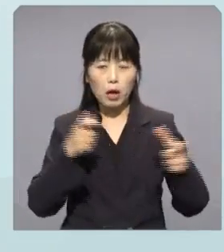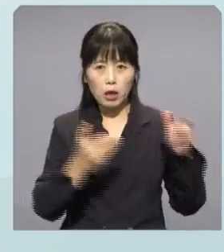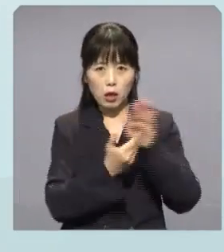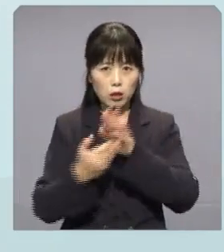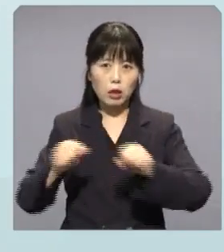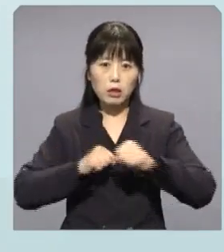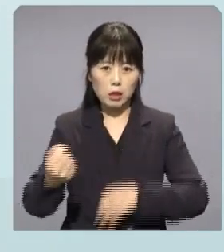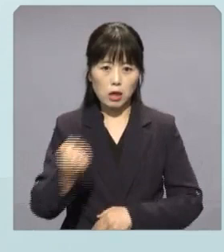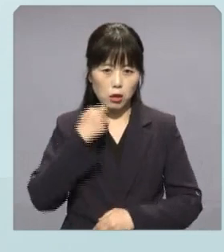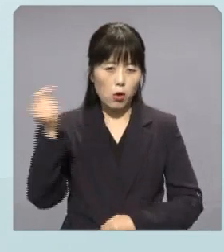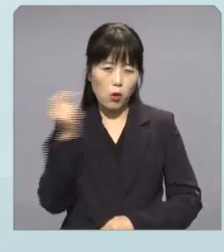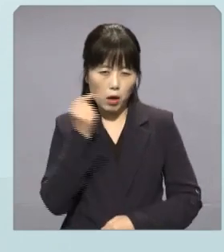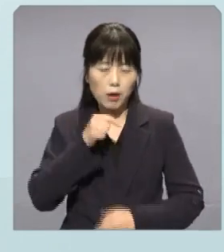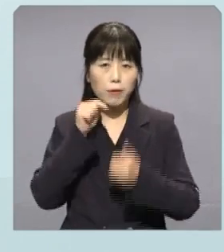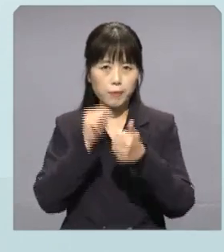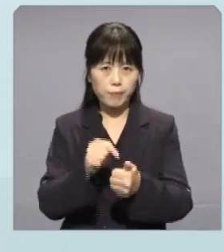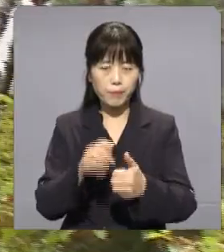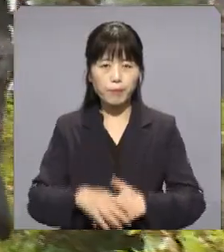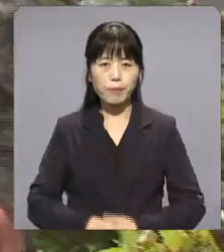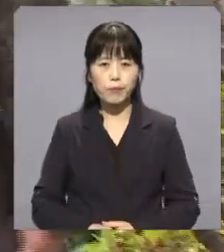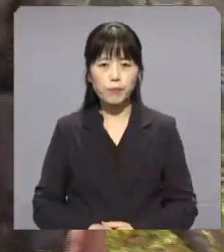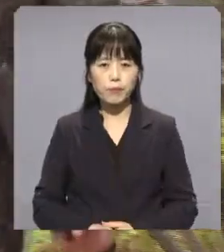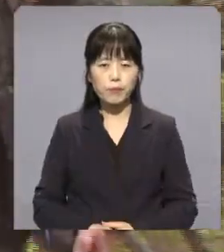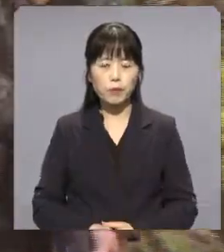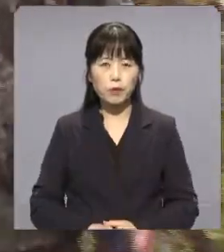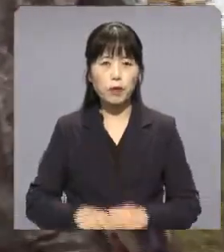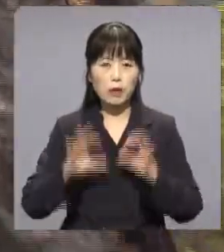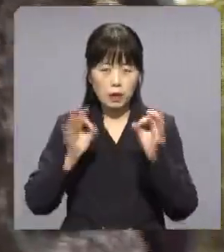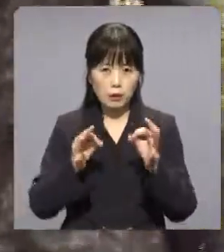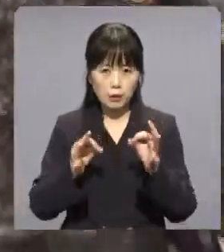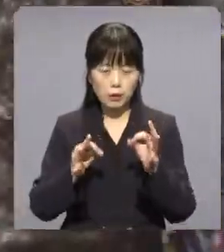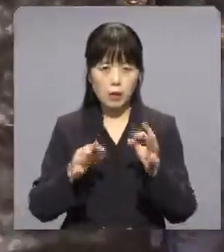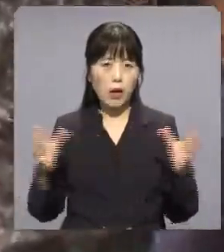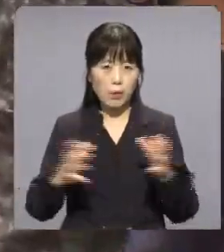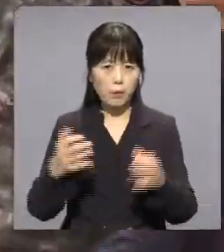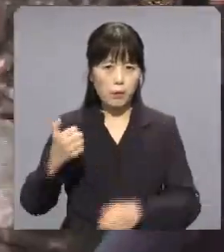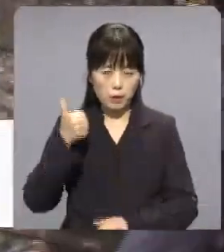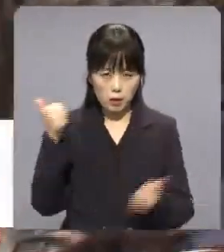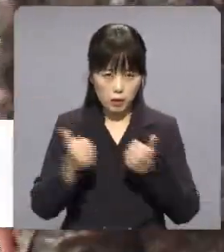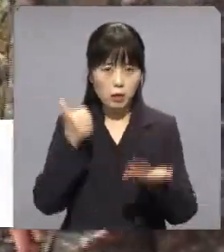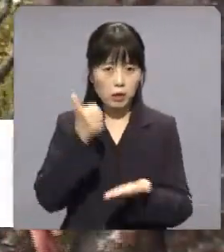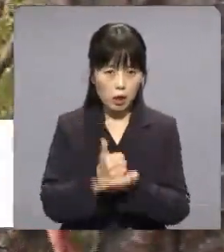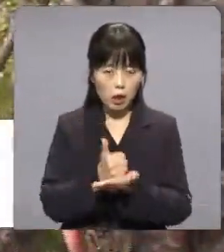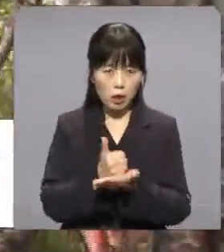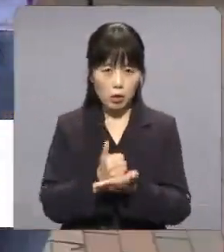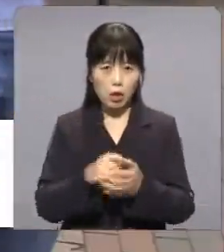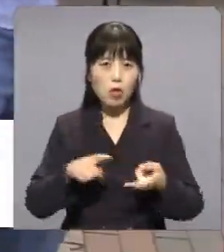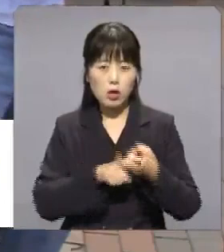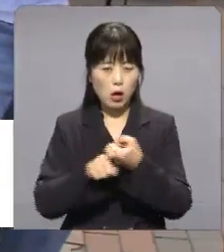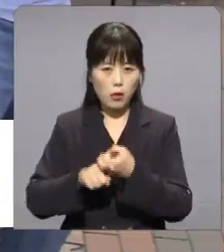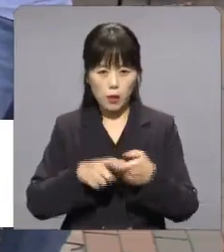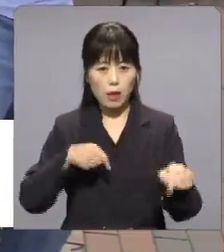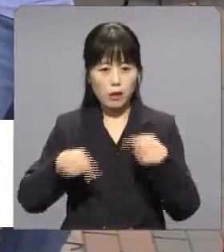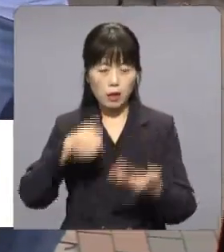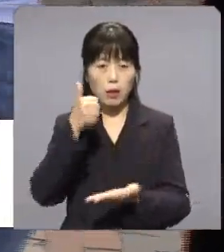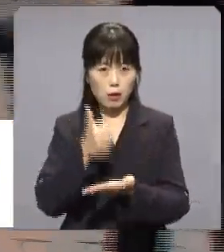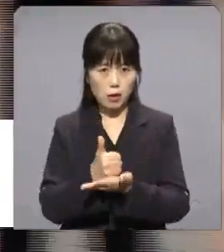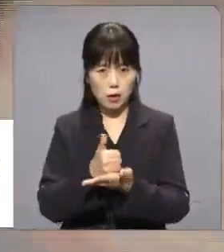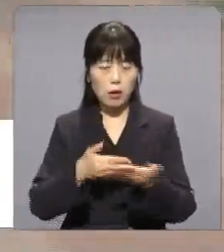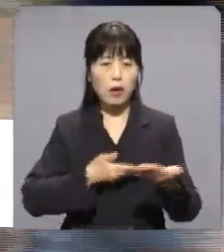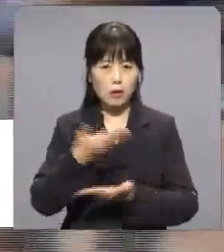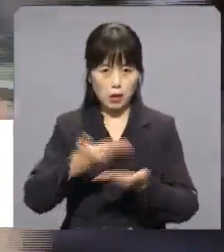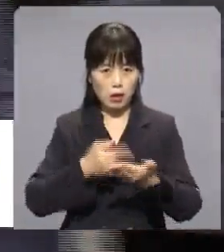억제 실행력 강화를 지시했습니다. 김승겸 합참의장도 폴 럭케머라 연합사령관과